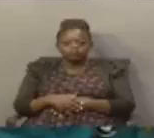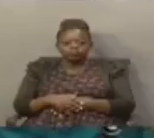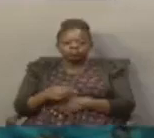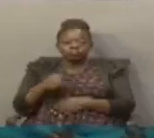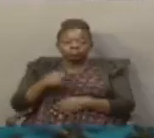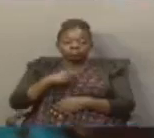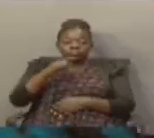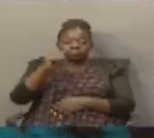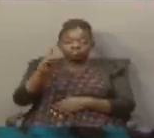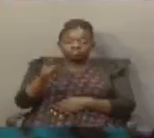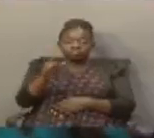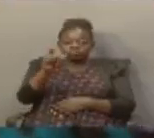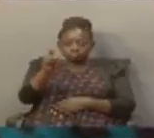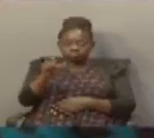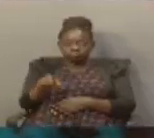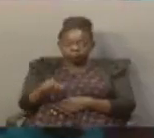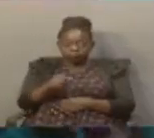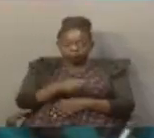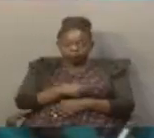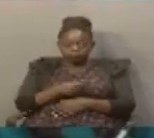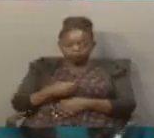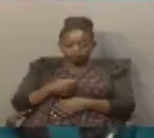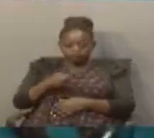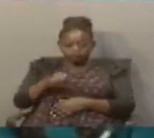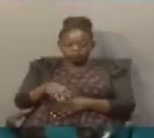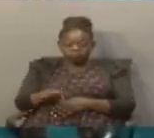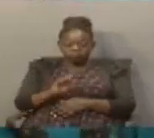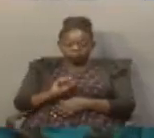Sinza asoose maama.